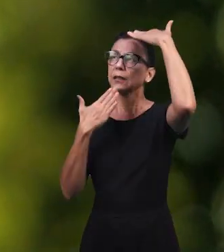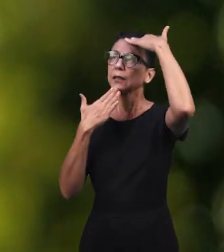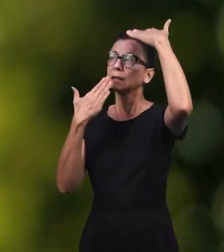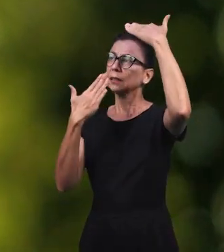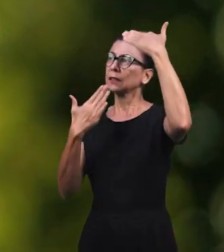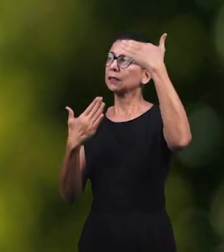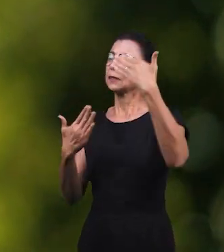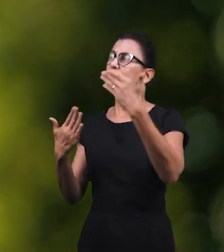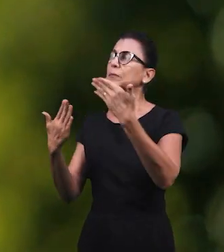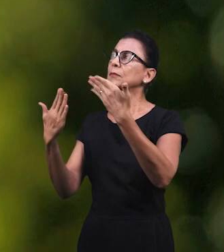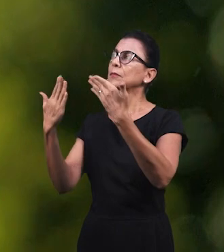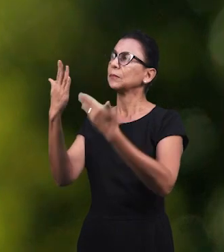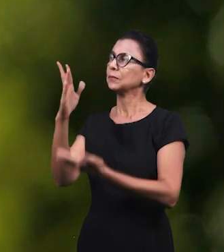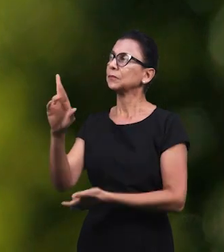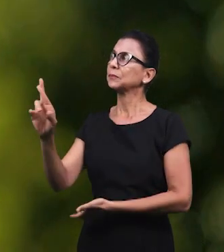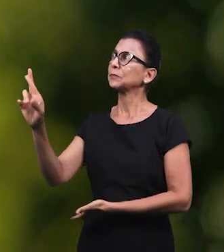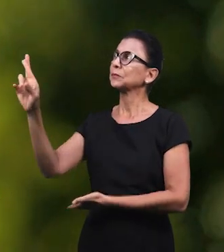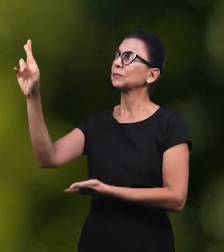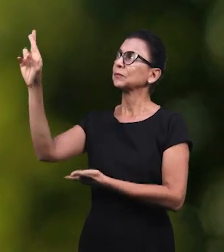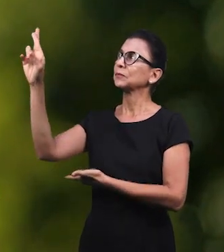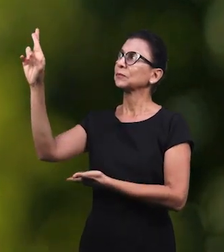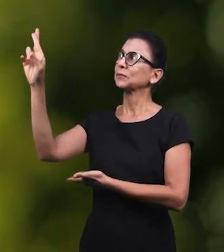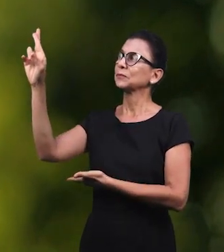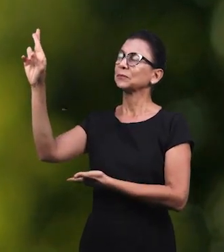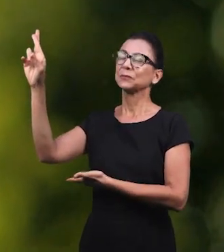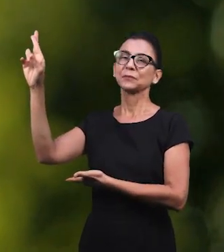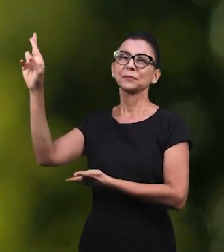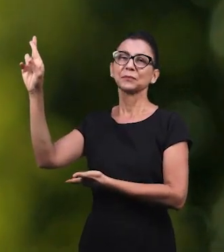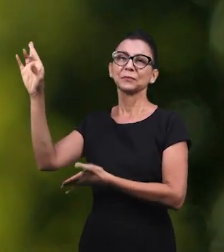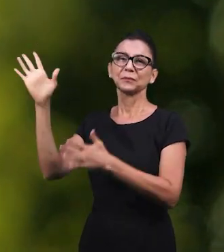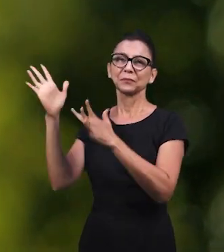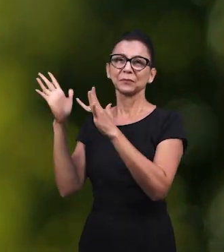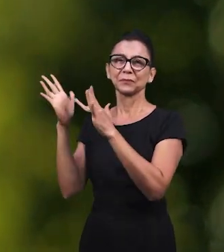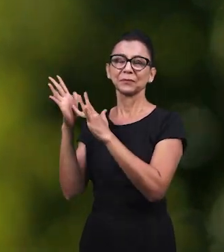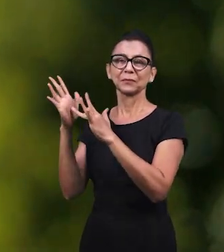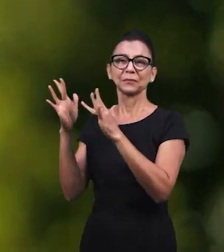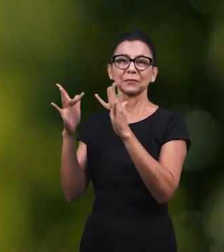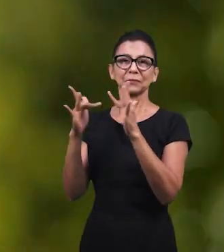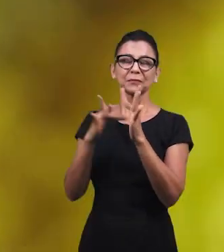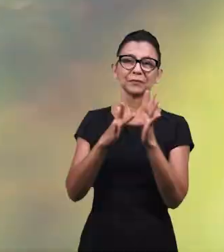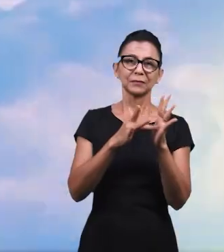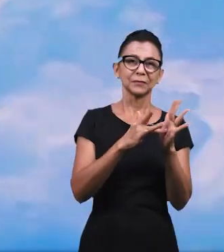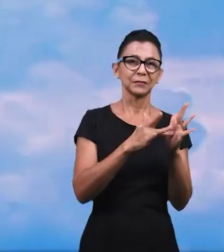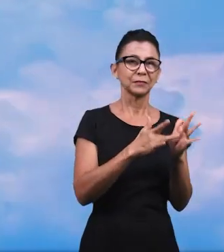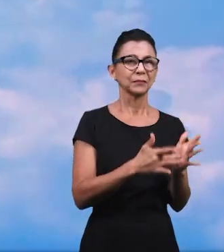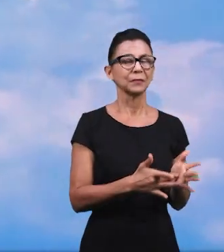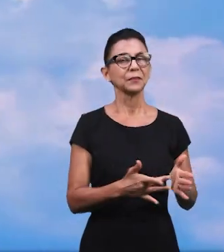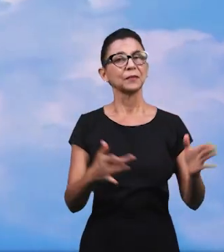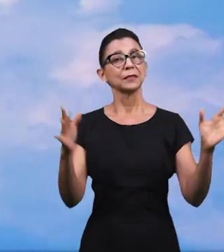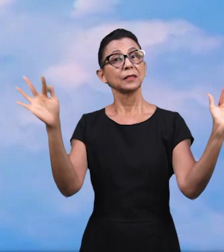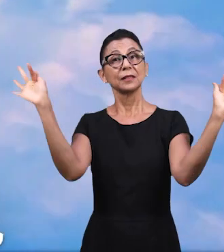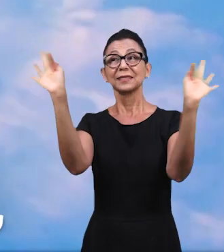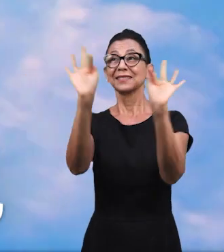счастлив и воздаю благодарение Иисусу.